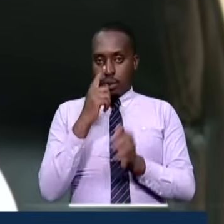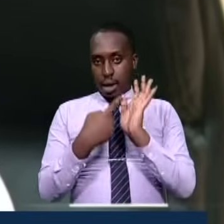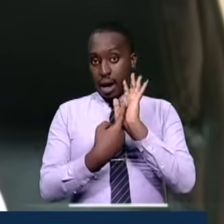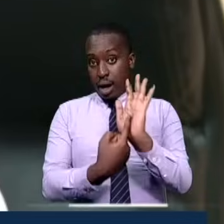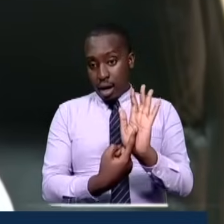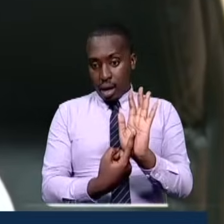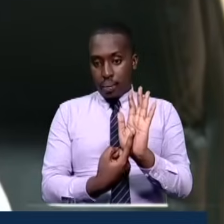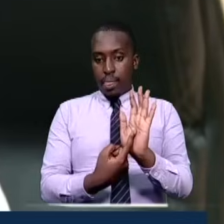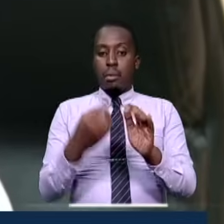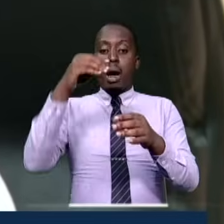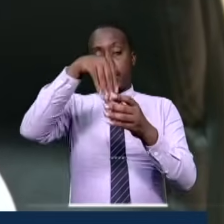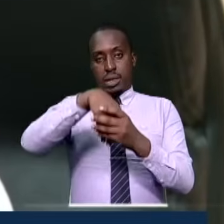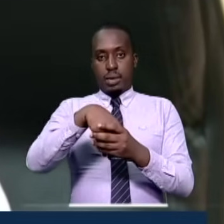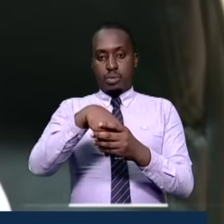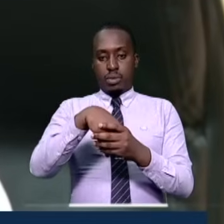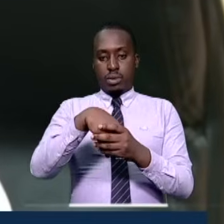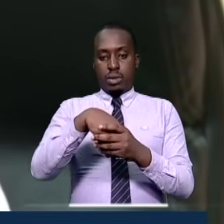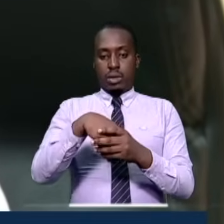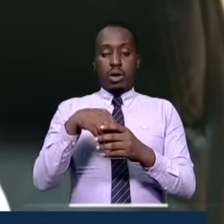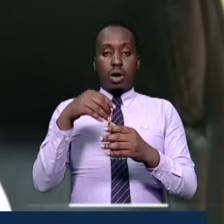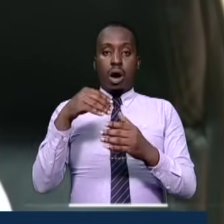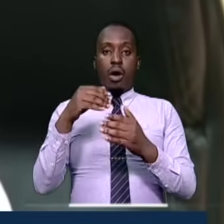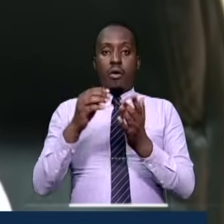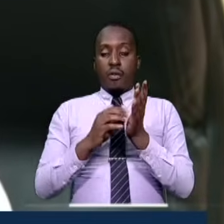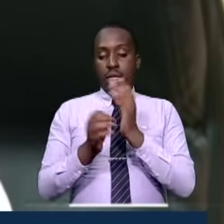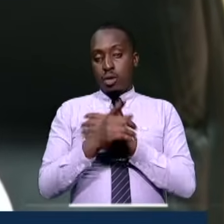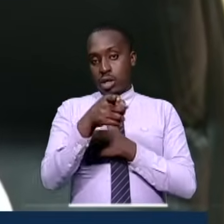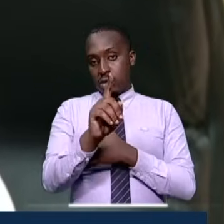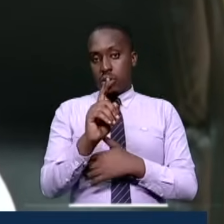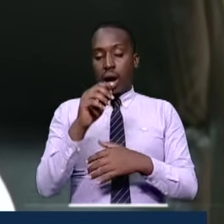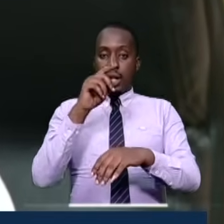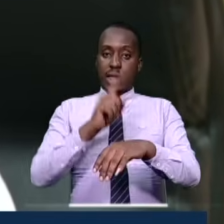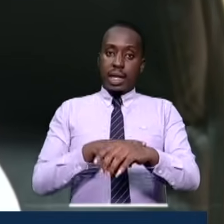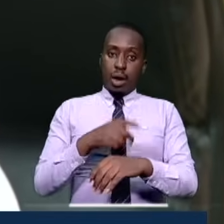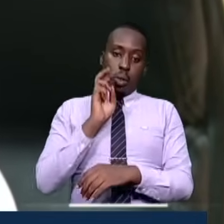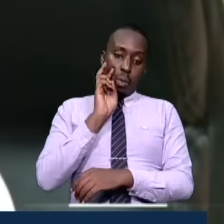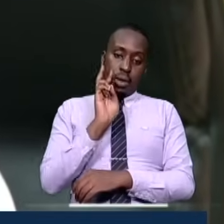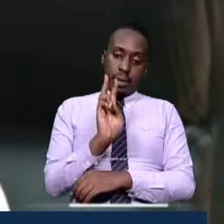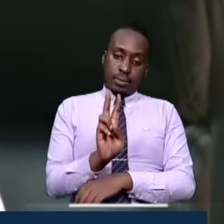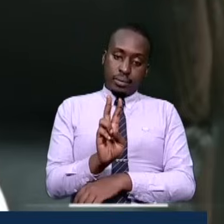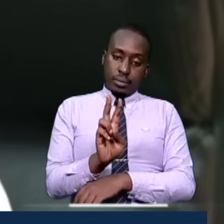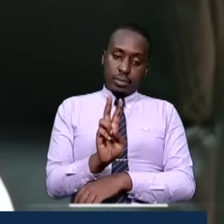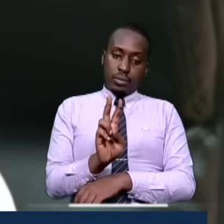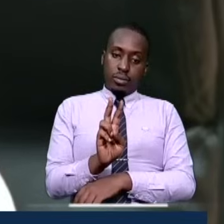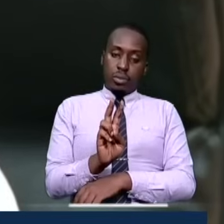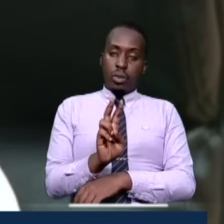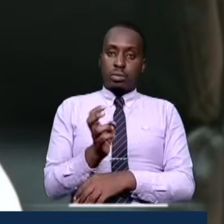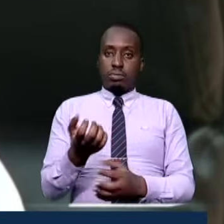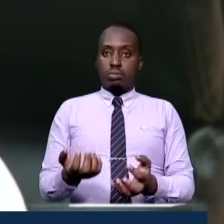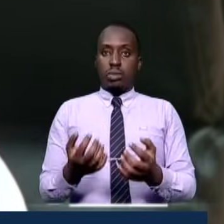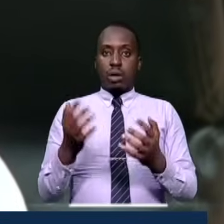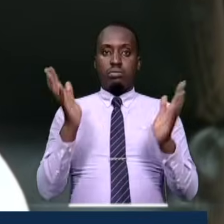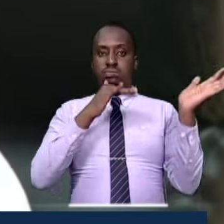ko baba bakinayarimo. Uretse n'icyo hari n'ubwo usanga wa mukungu uva mu